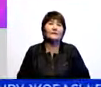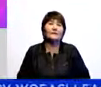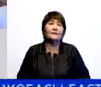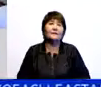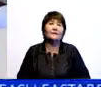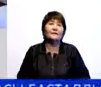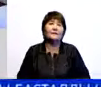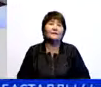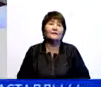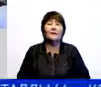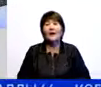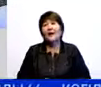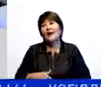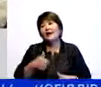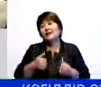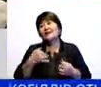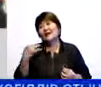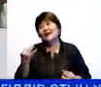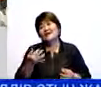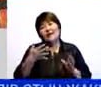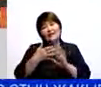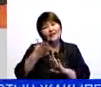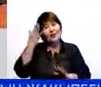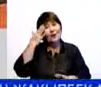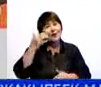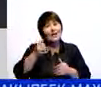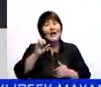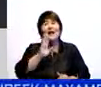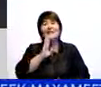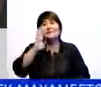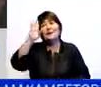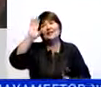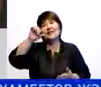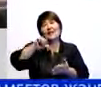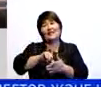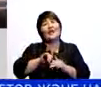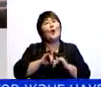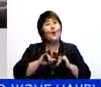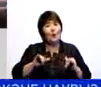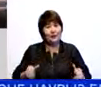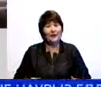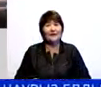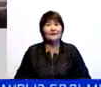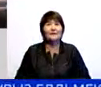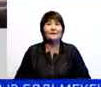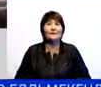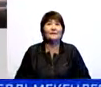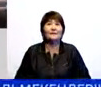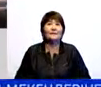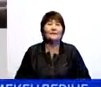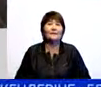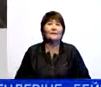шығармедім. Тартысты қызық әрі терең мазмұнды айтыс қыз бен жігіт арасында өрбіді. Ау, алтын ай, неге